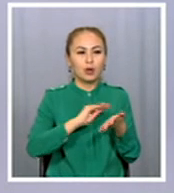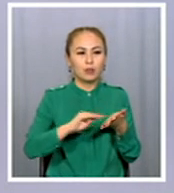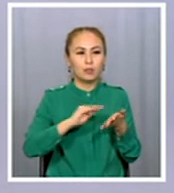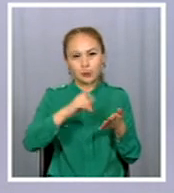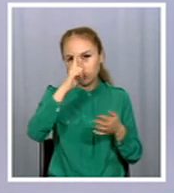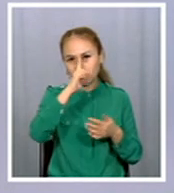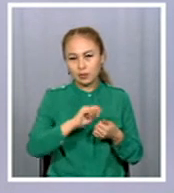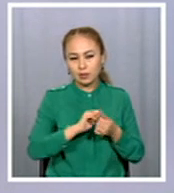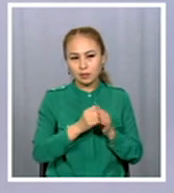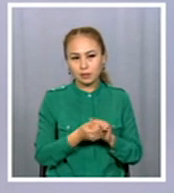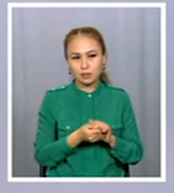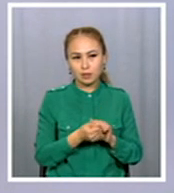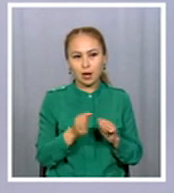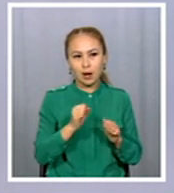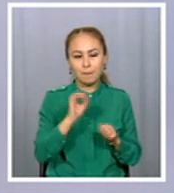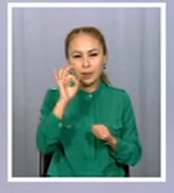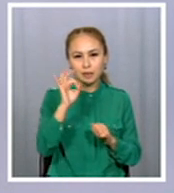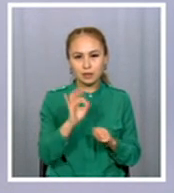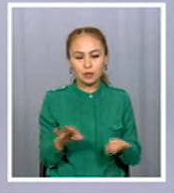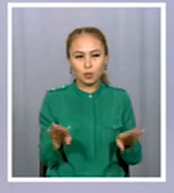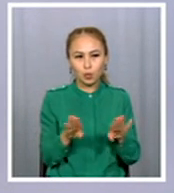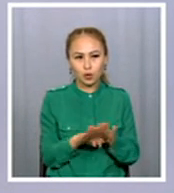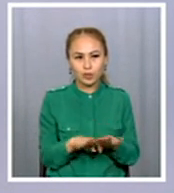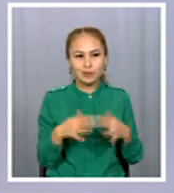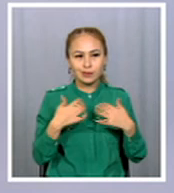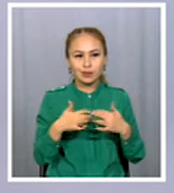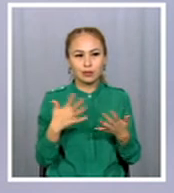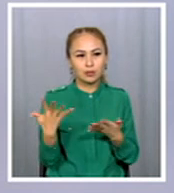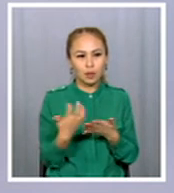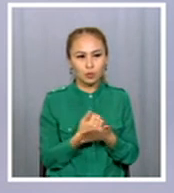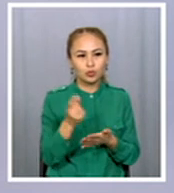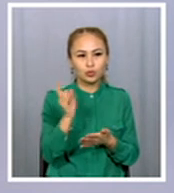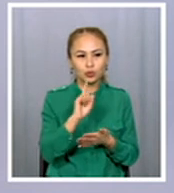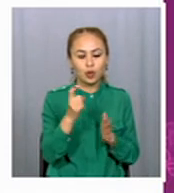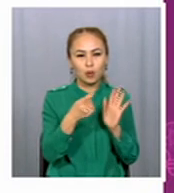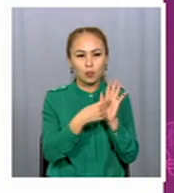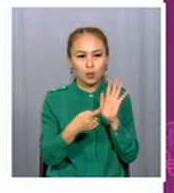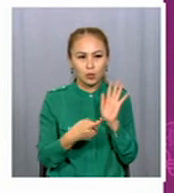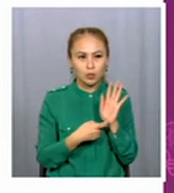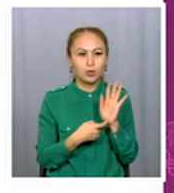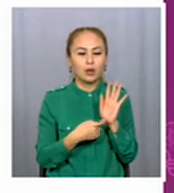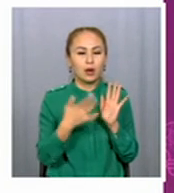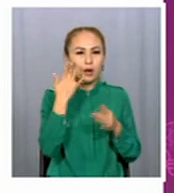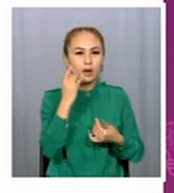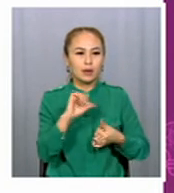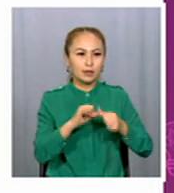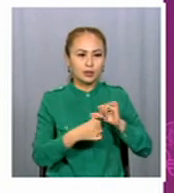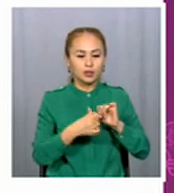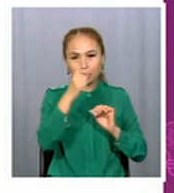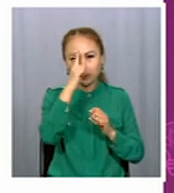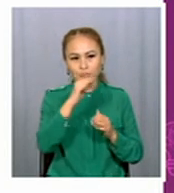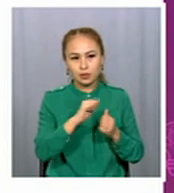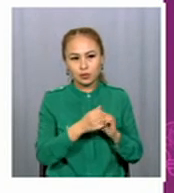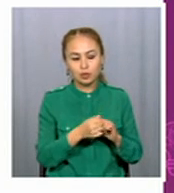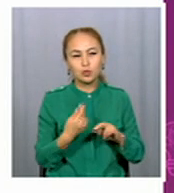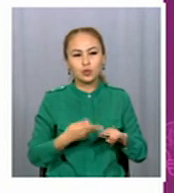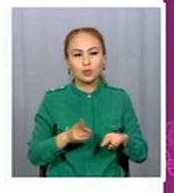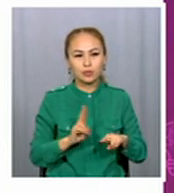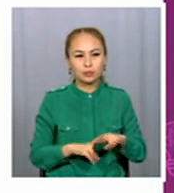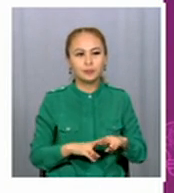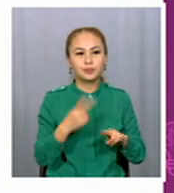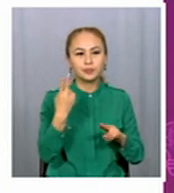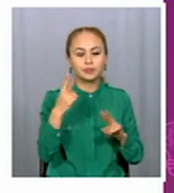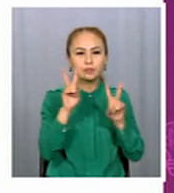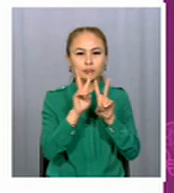сақтаңыздар. Ал проценті бойынша сан табу деген кезде бөлу амалын әрқашанда еске түсіріңіздер. Осылайша екі